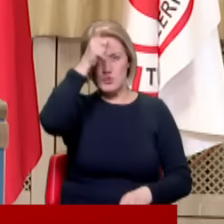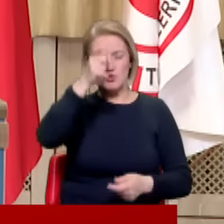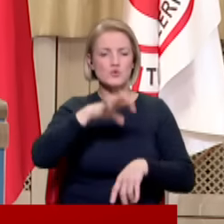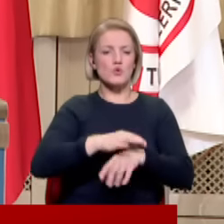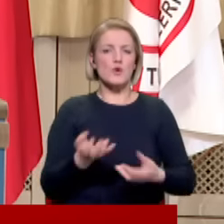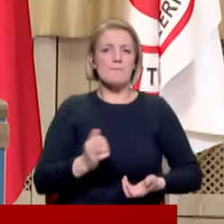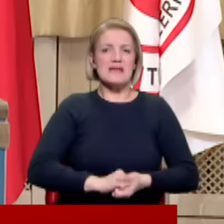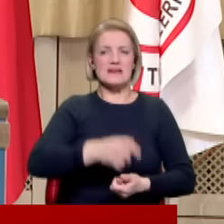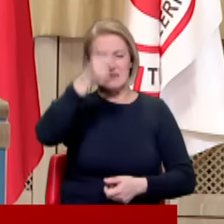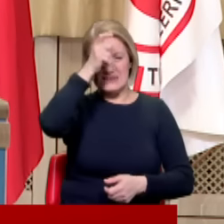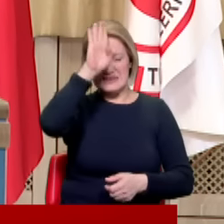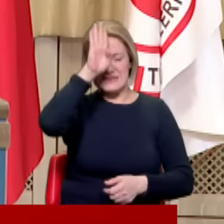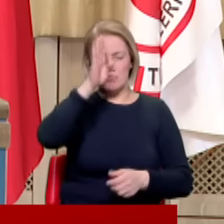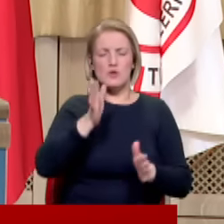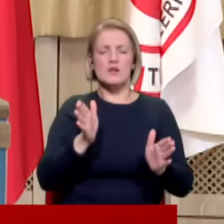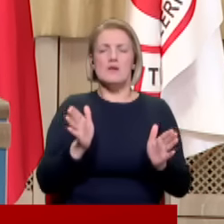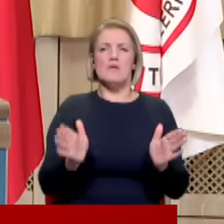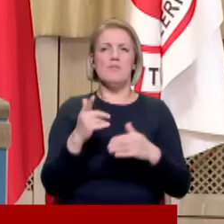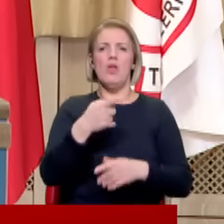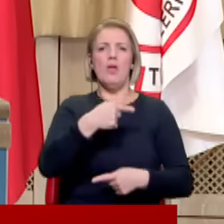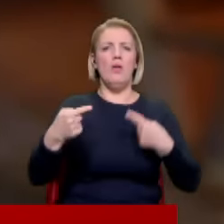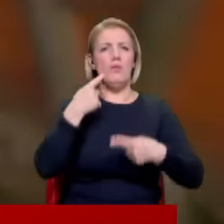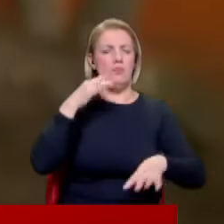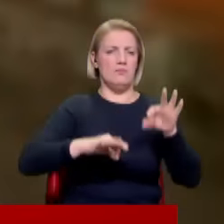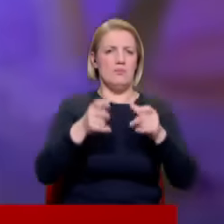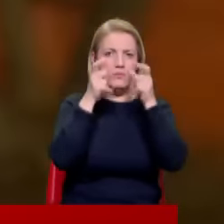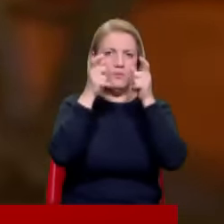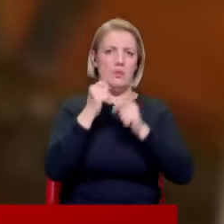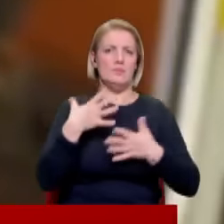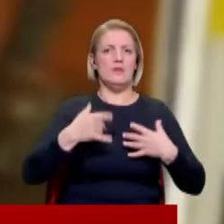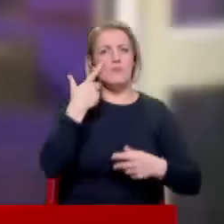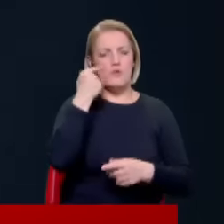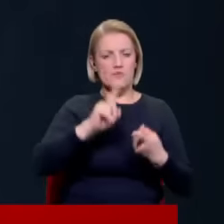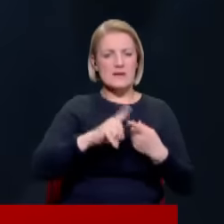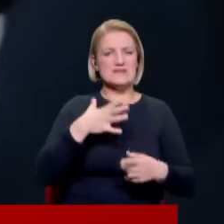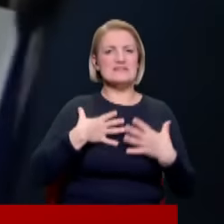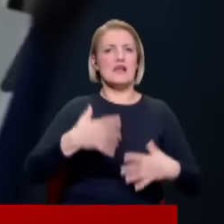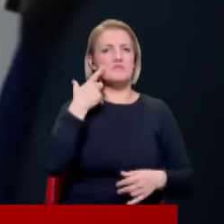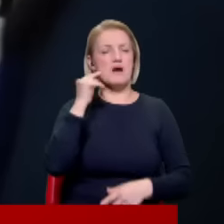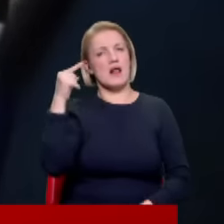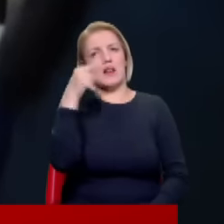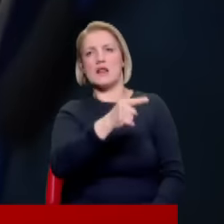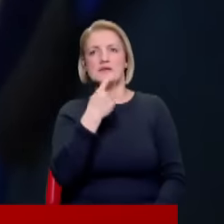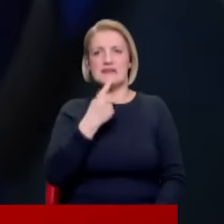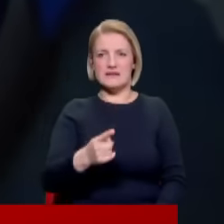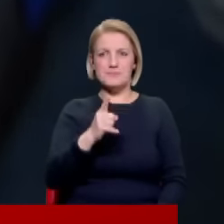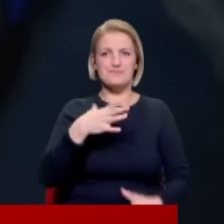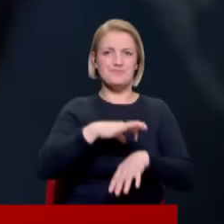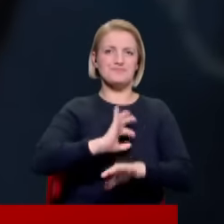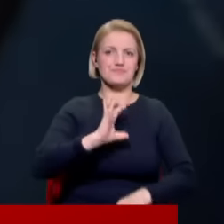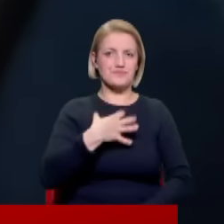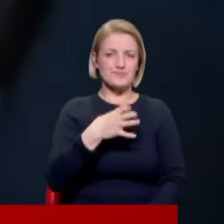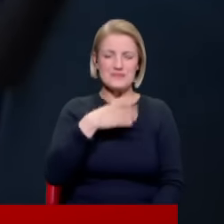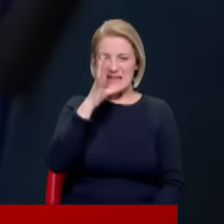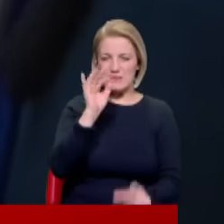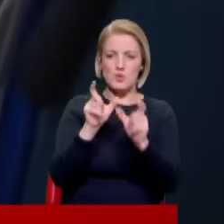Tabipleri Birliği ve İstanbul Tabip Odası da eksik denetimlere dikkat çekti. Bir kez daha Sağlık Müdürlüğü ve Sağlık Bakanlığı'nı işaret ettiler. Hastane